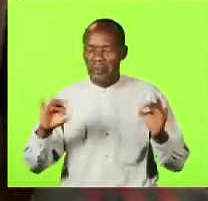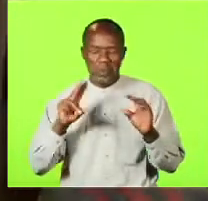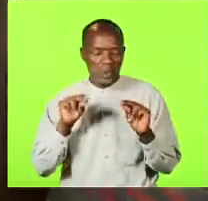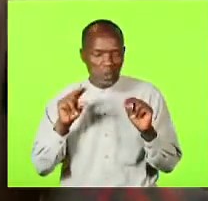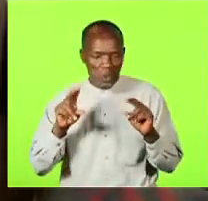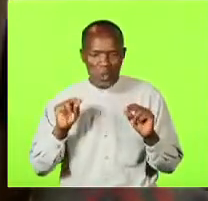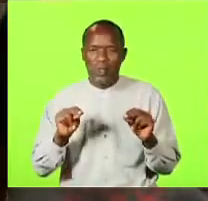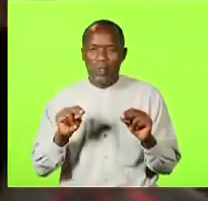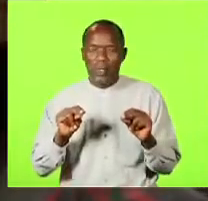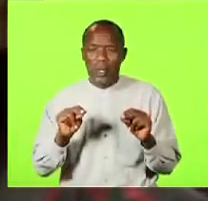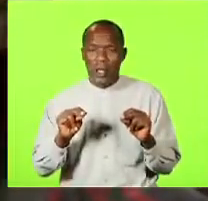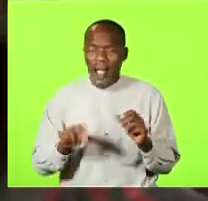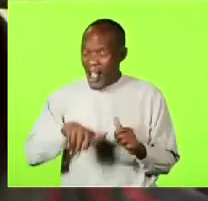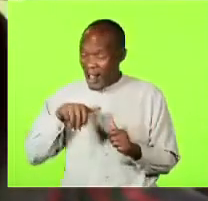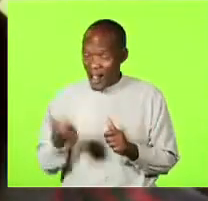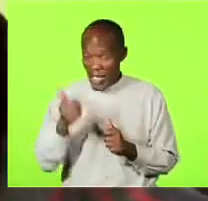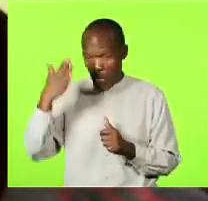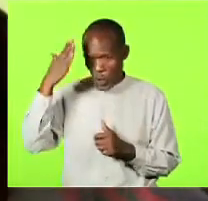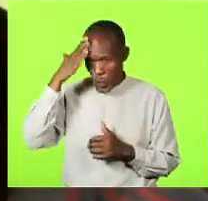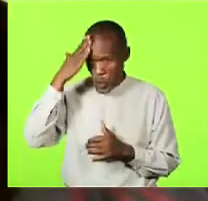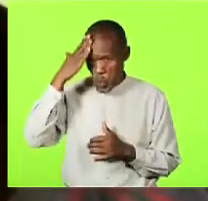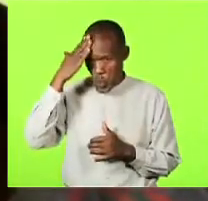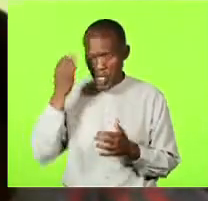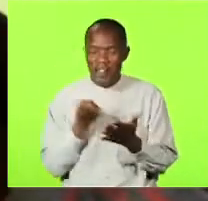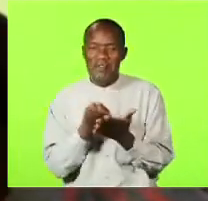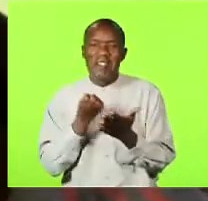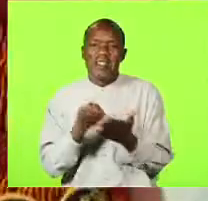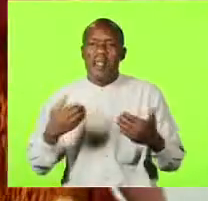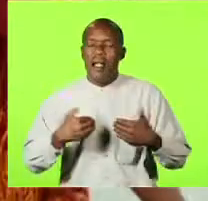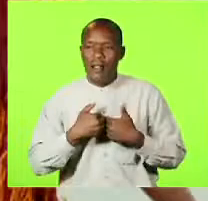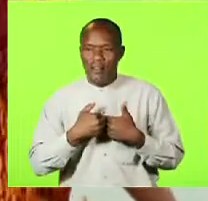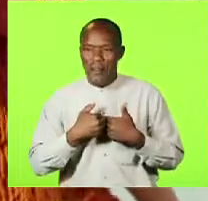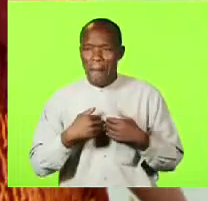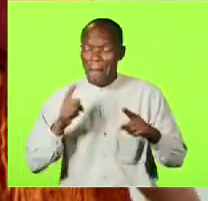wanajua miathirika. Kuna wala mboa maathirika na hata wajuu kwa niwa miathirika na wajuu wakua miathirika.